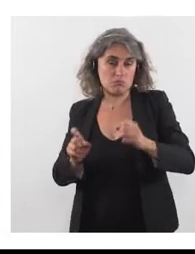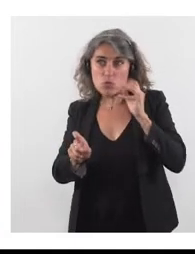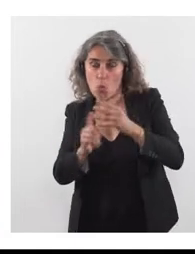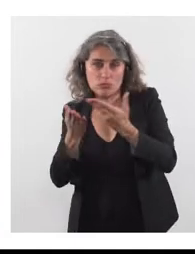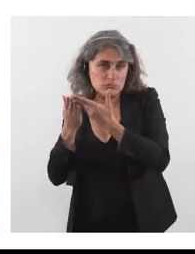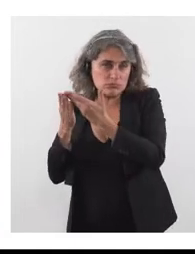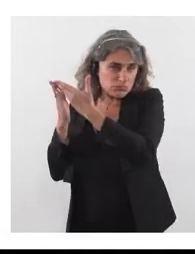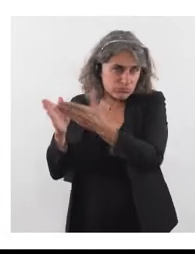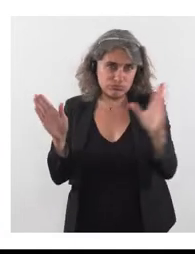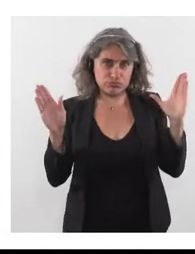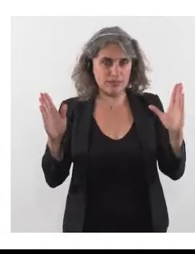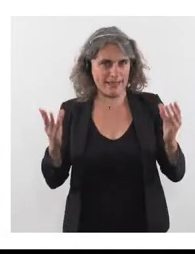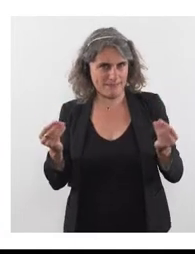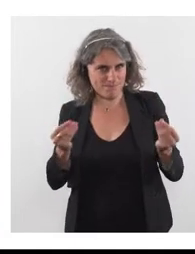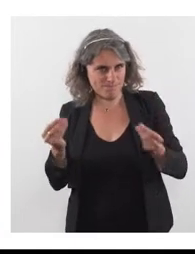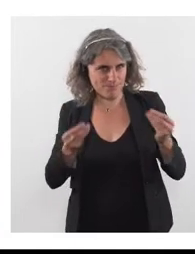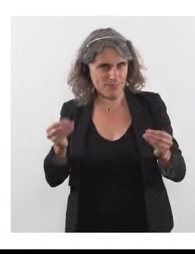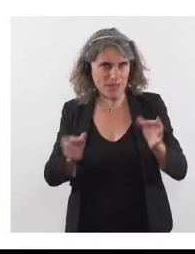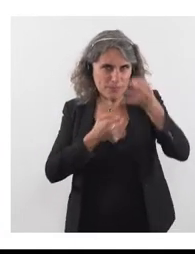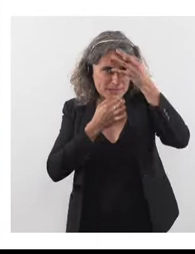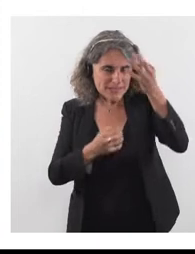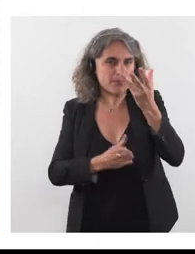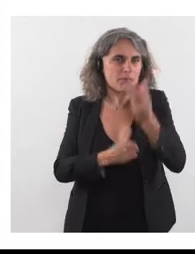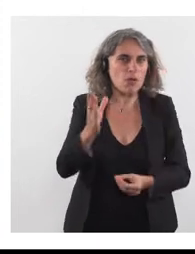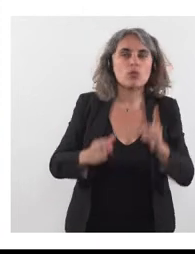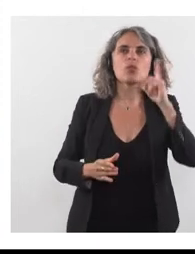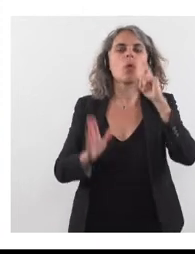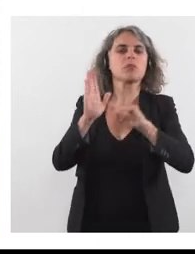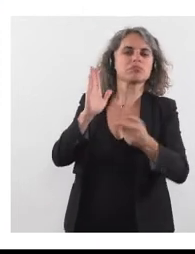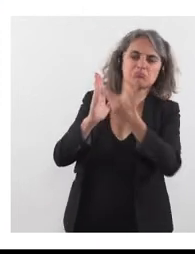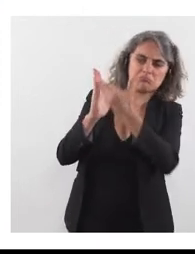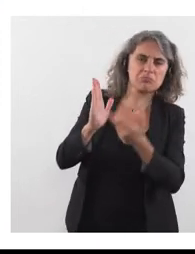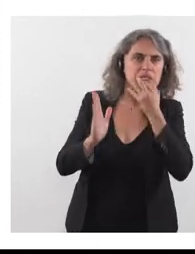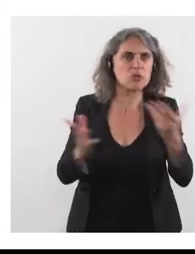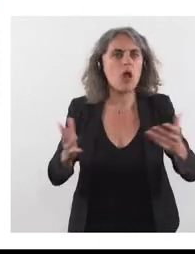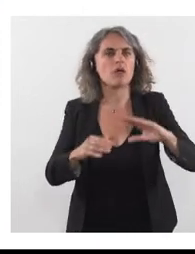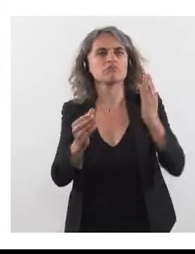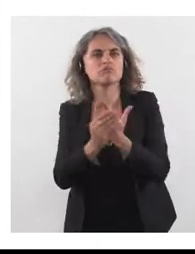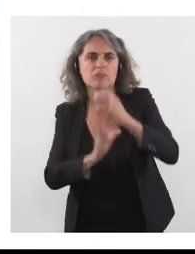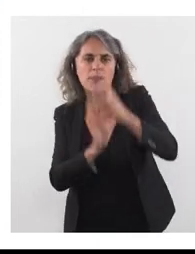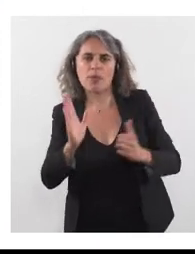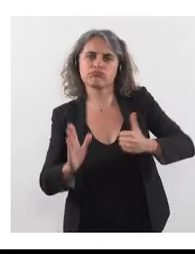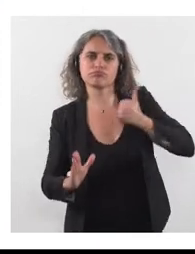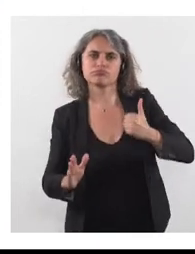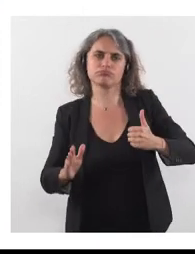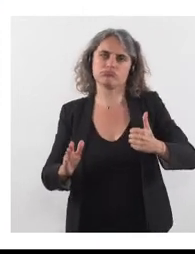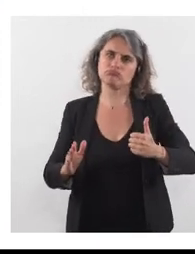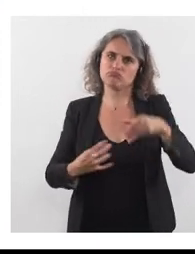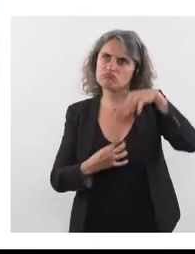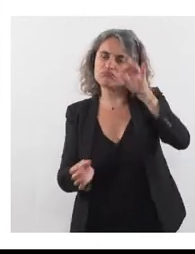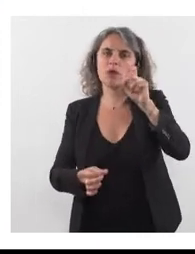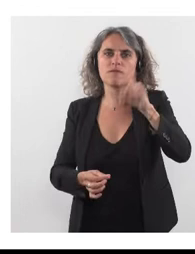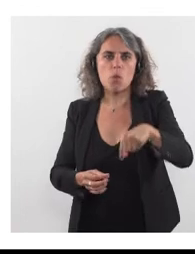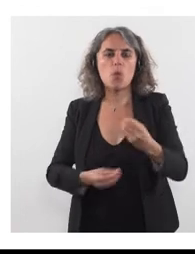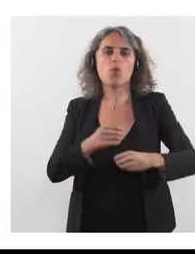peu définie, puisqu'on parle de fournir des rapports indépendants, de fournir